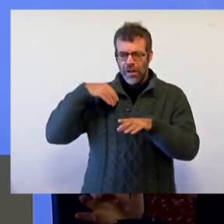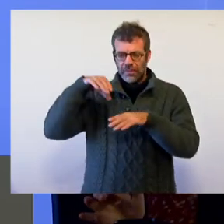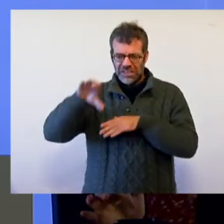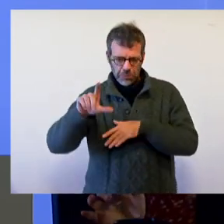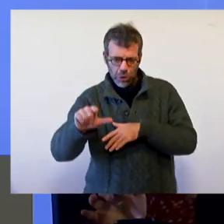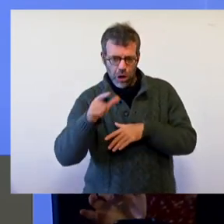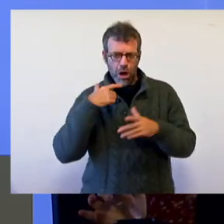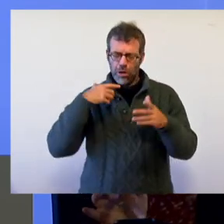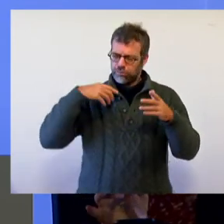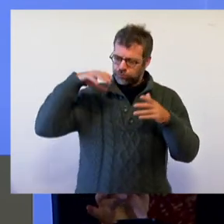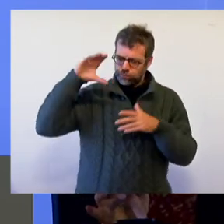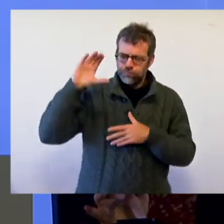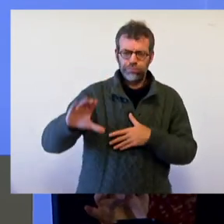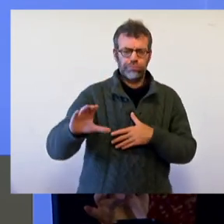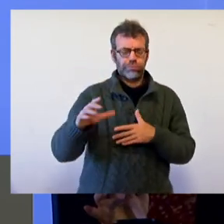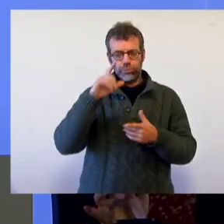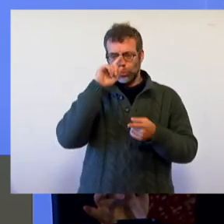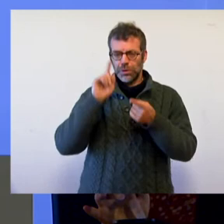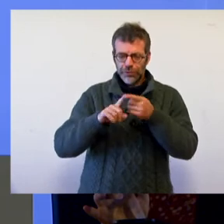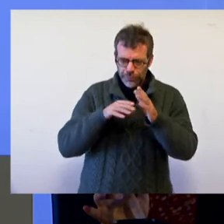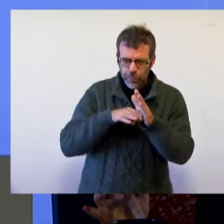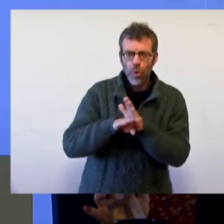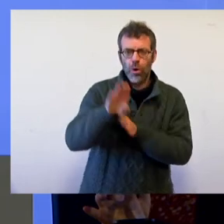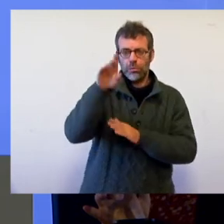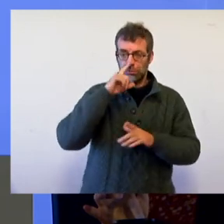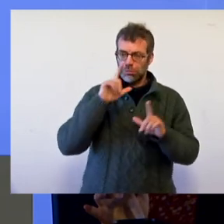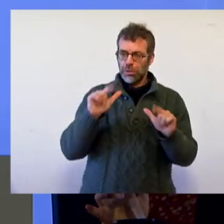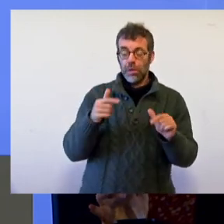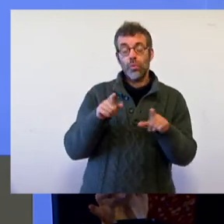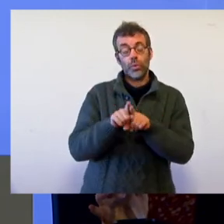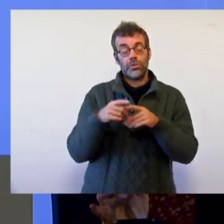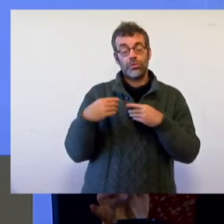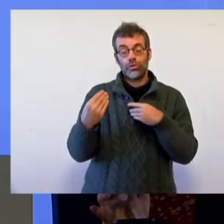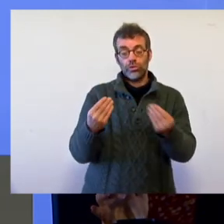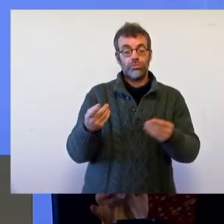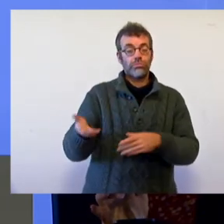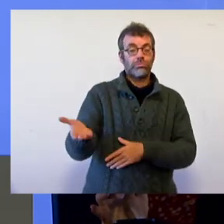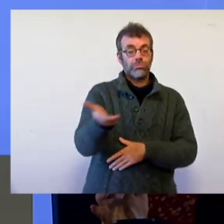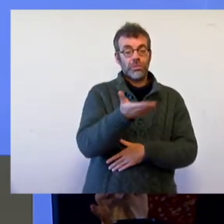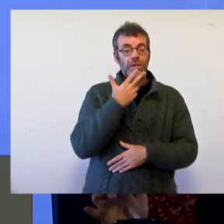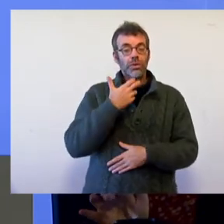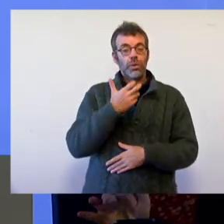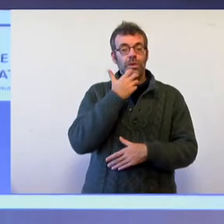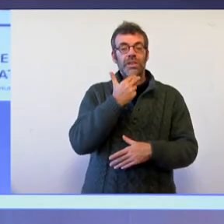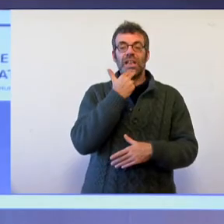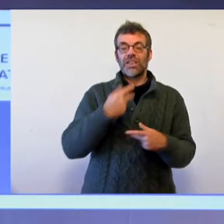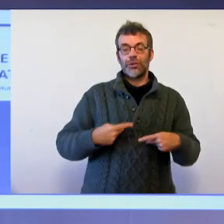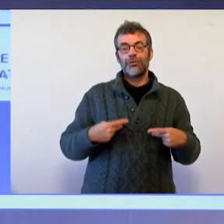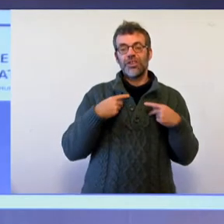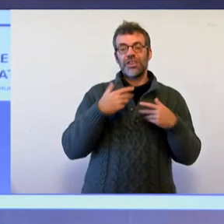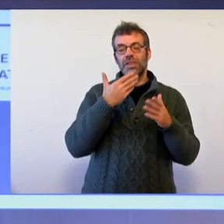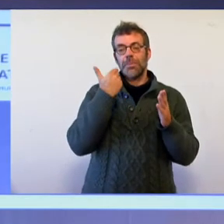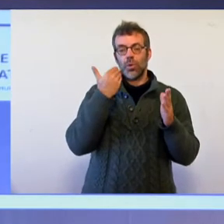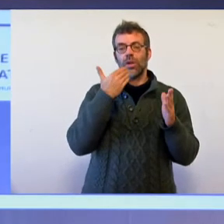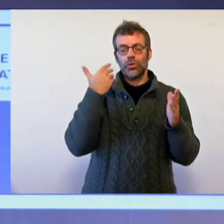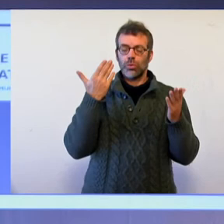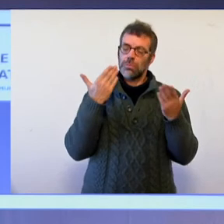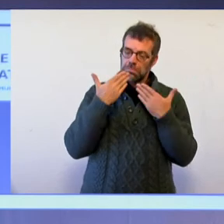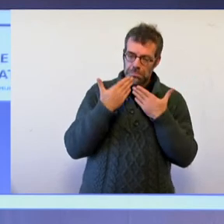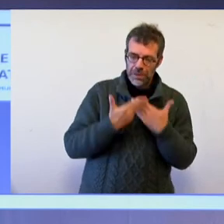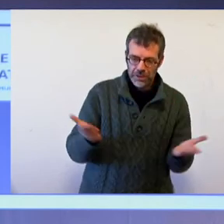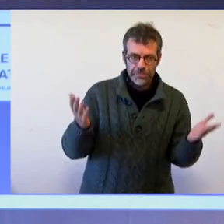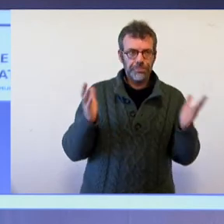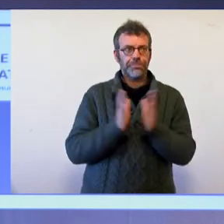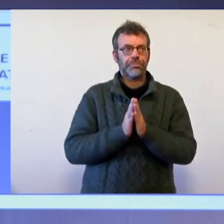rendez-vous de la relance, mais surtout de la qualité de vie des Montpelliérains. Je vous propose donc de donner